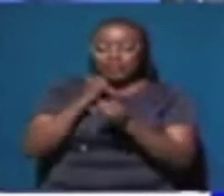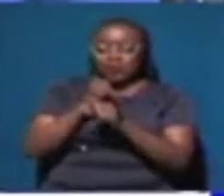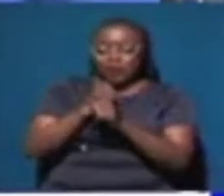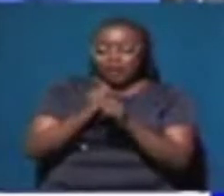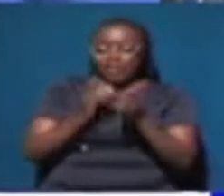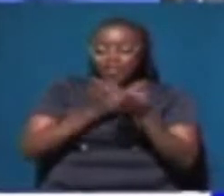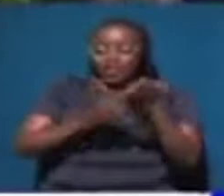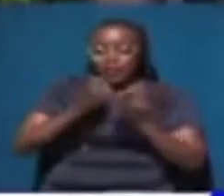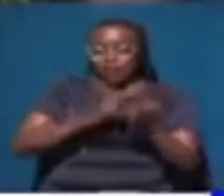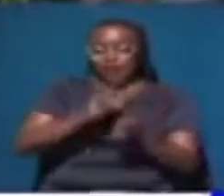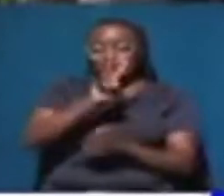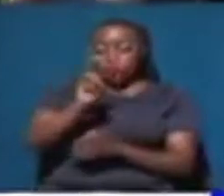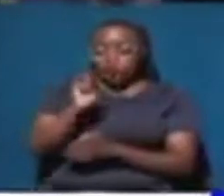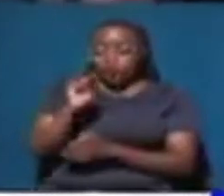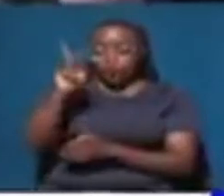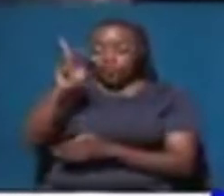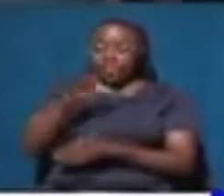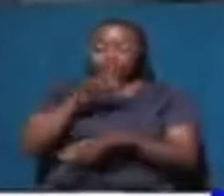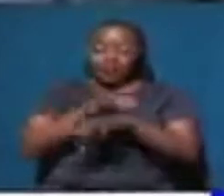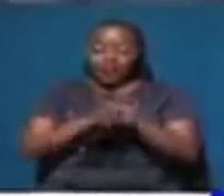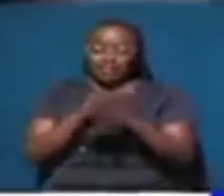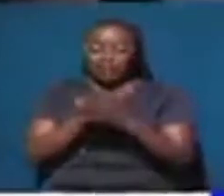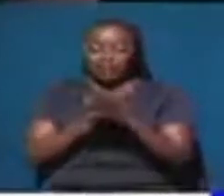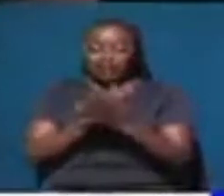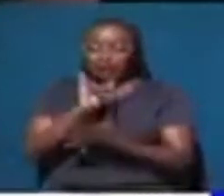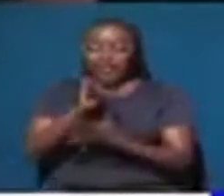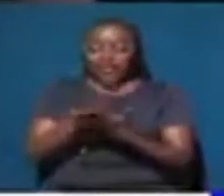akenya mirioni 2 mathũkũmaga rũhonge-inĩ rũrũ